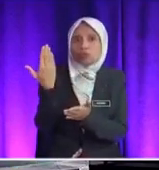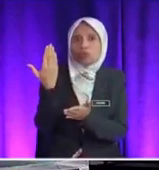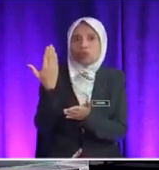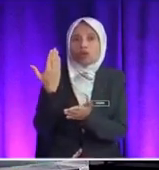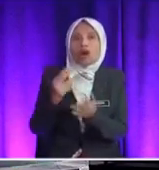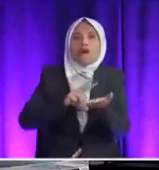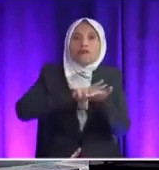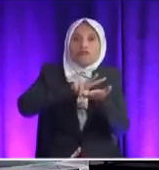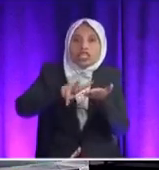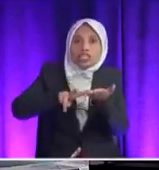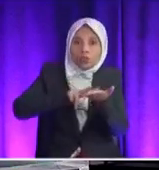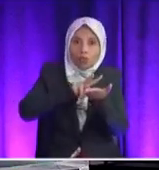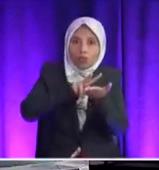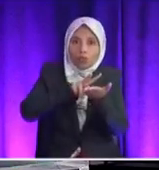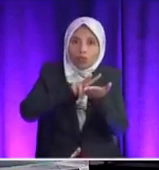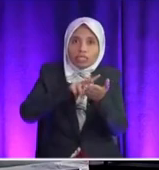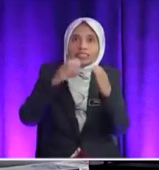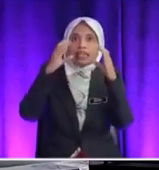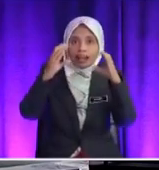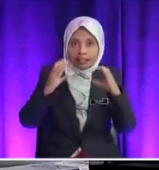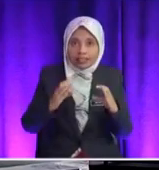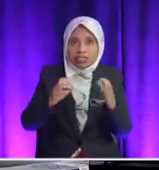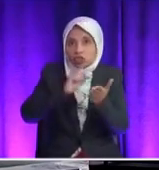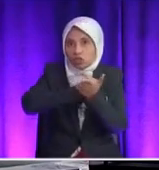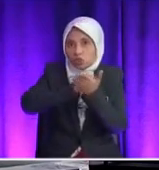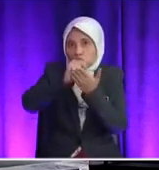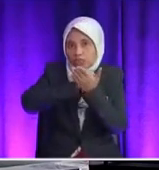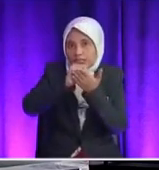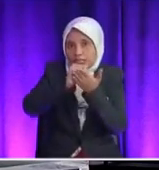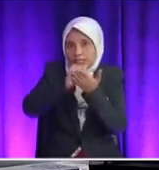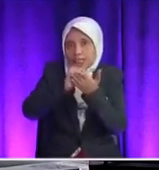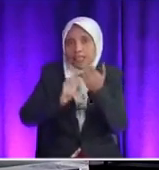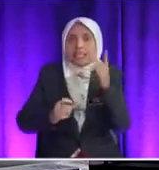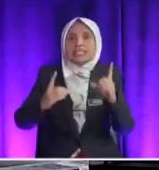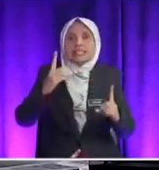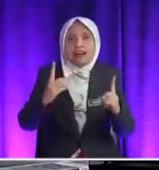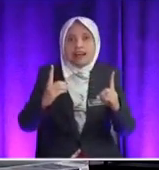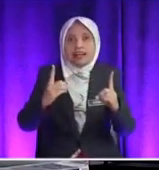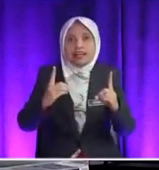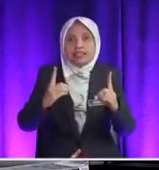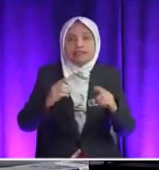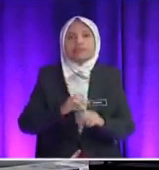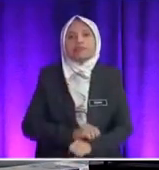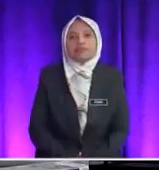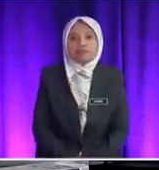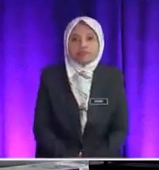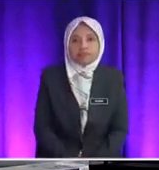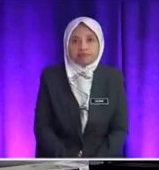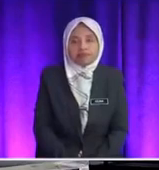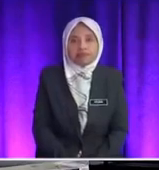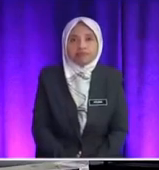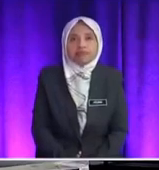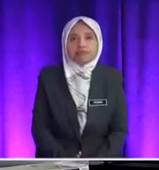video berkaitan dengan teknik-teknik mencuci kendaraan yang telah ha mudah murid buat di sekolah Oke